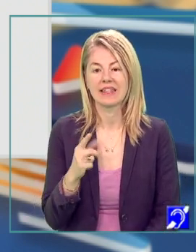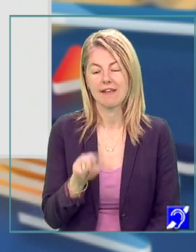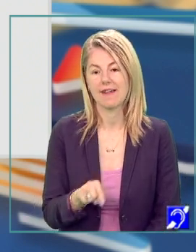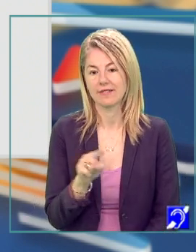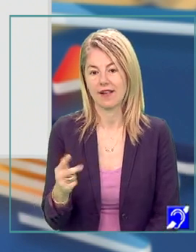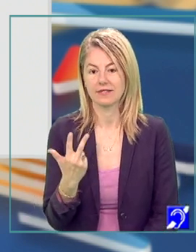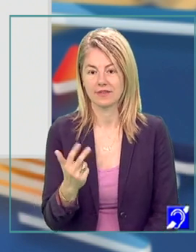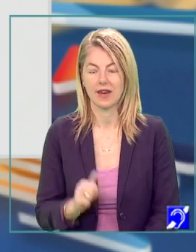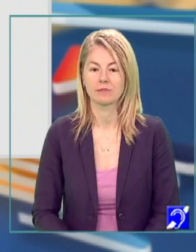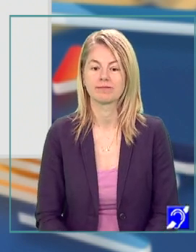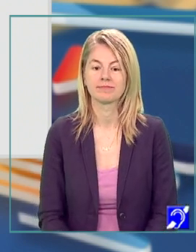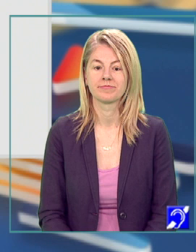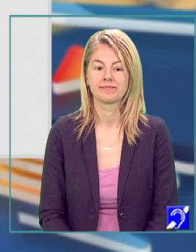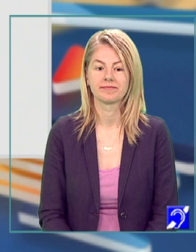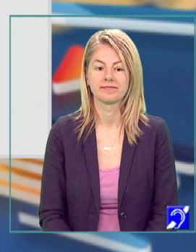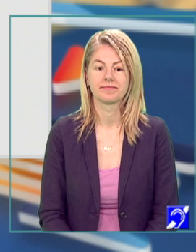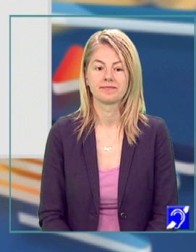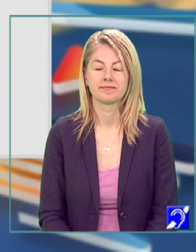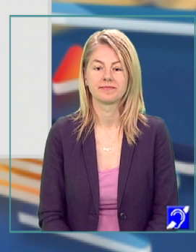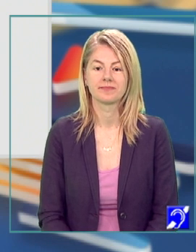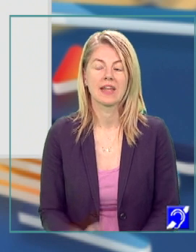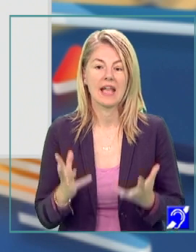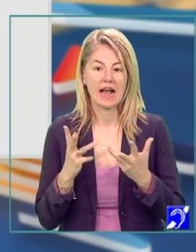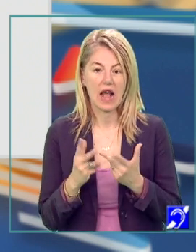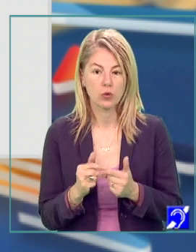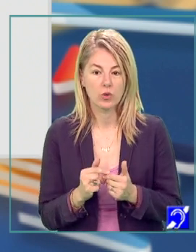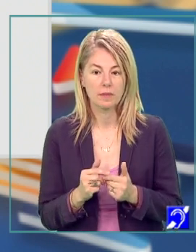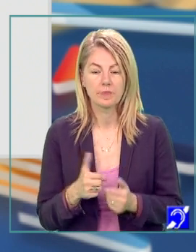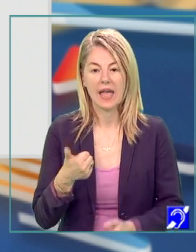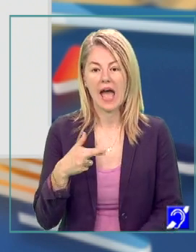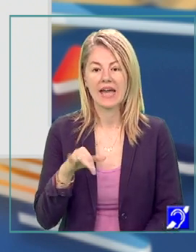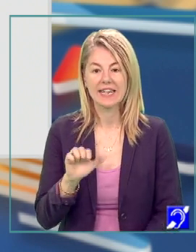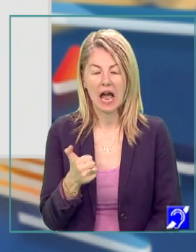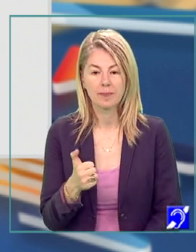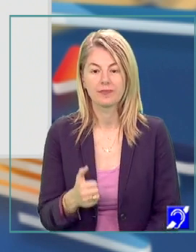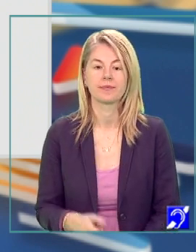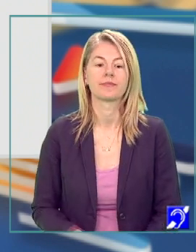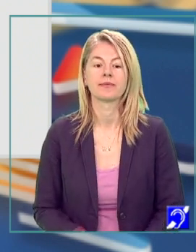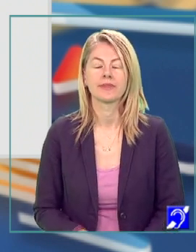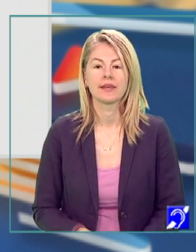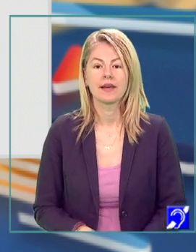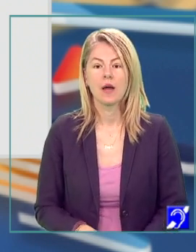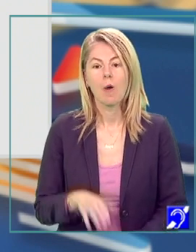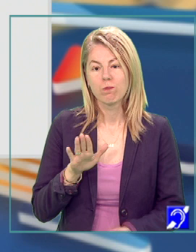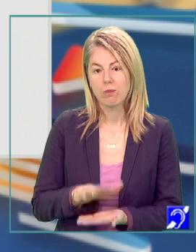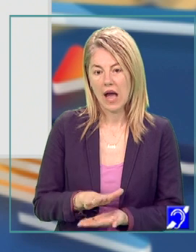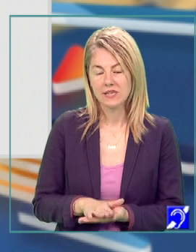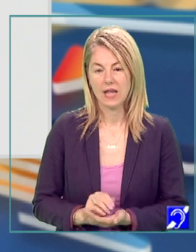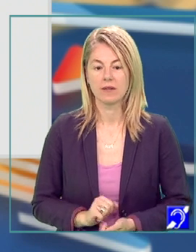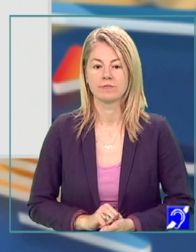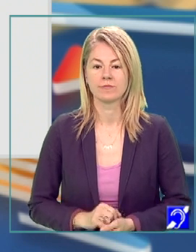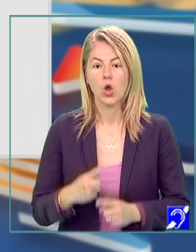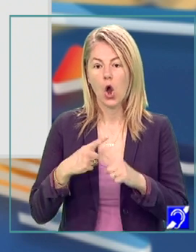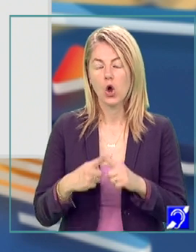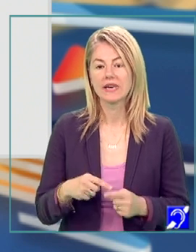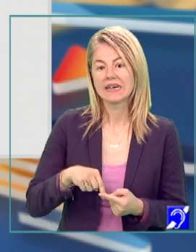fi egală cu 3 radical din 3. Calculăm area. Area va fi egală cu baza